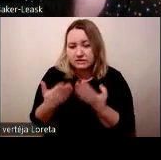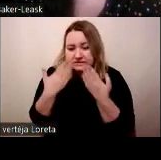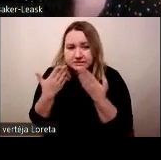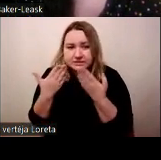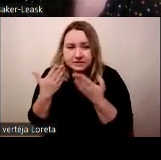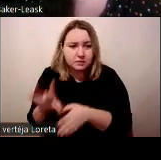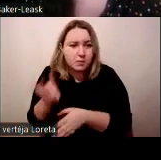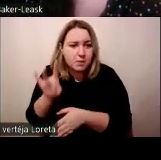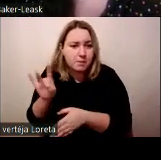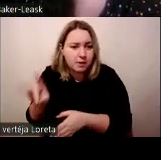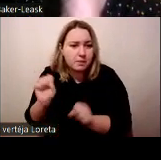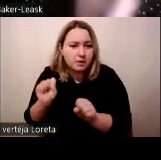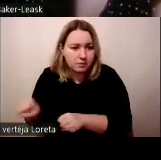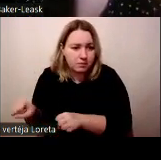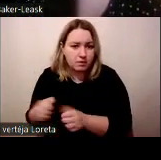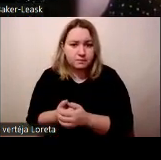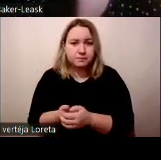pasirinkimais,